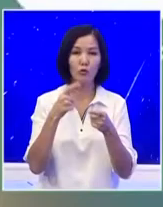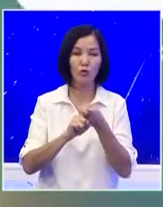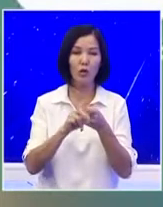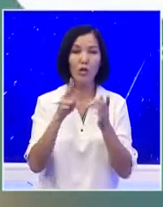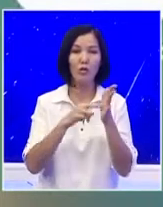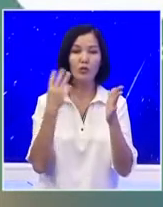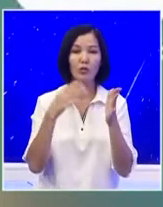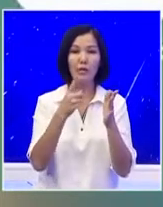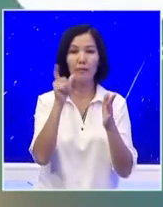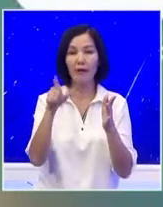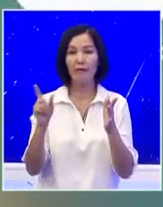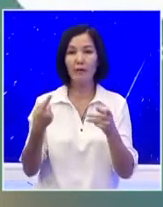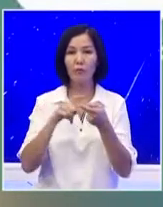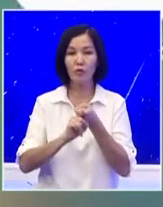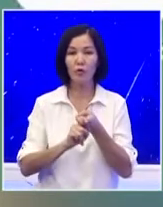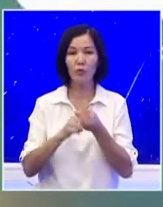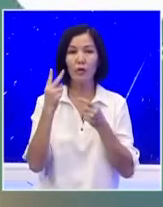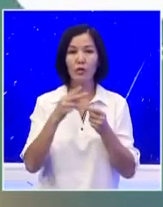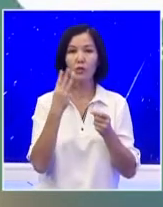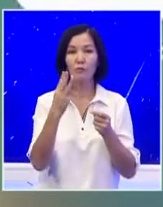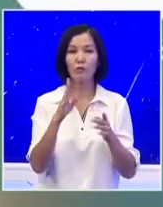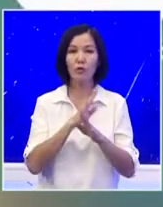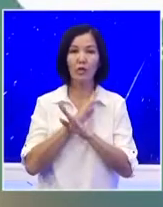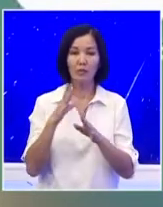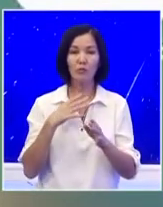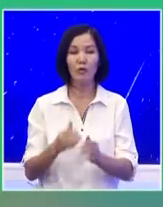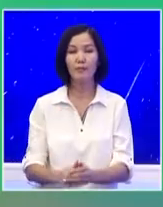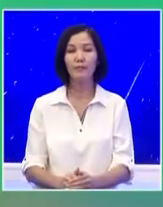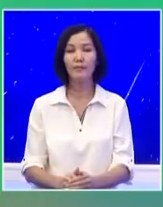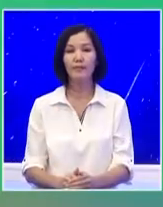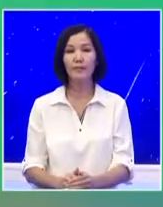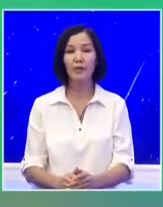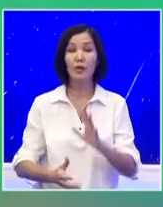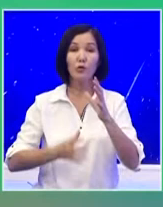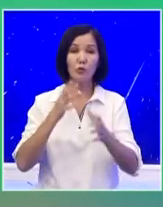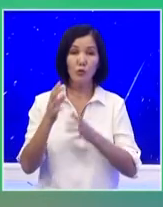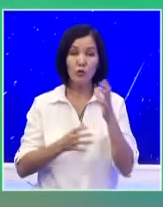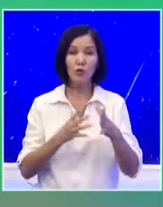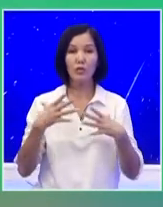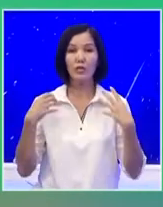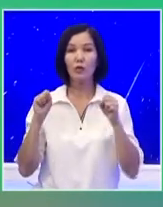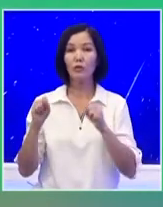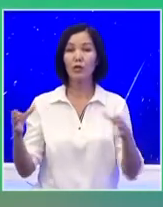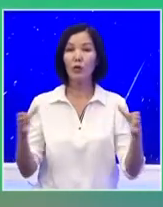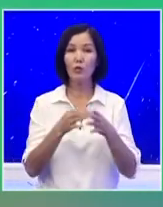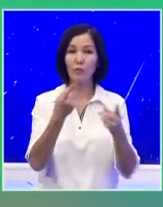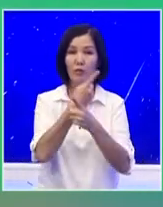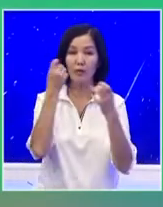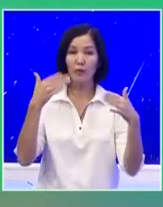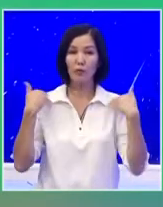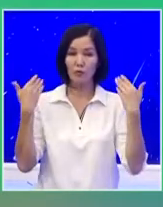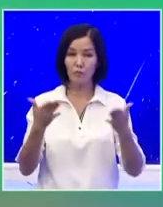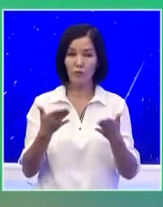741 адам жұқтырып, өкінішке орай 23-і қайтыс болған. Дүниежүзілік денсаулық сақтау ұйымының ұсынымы